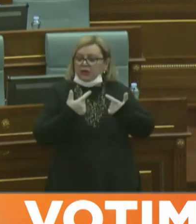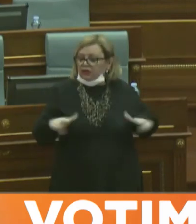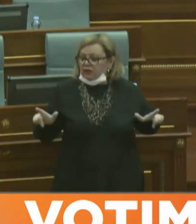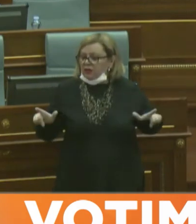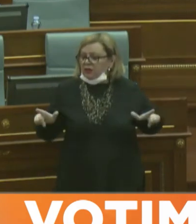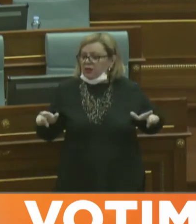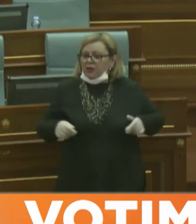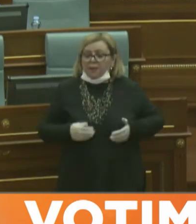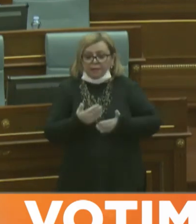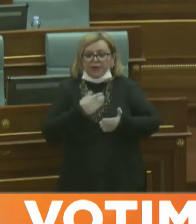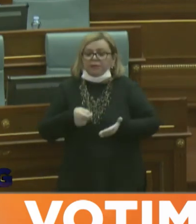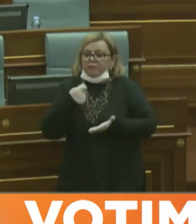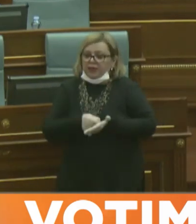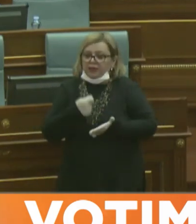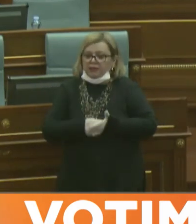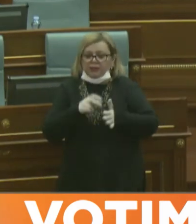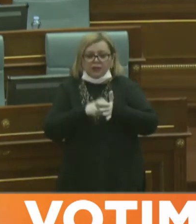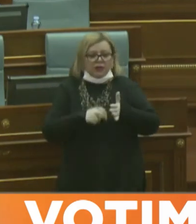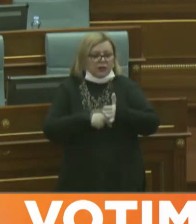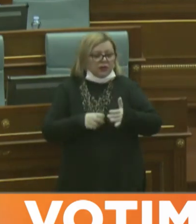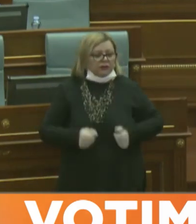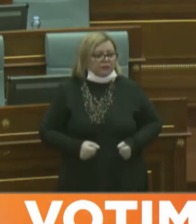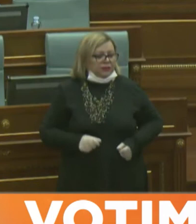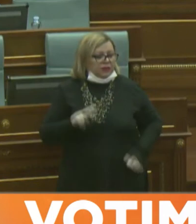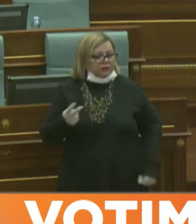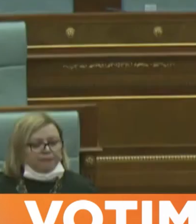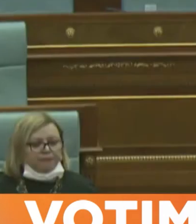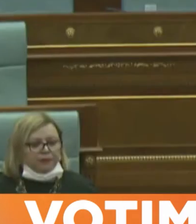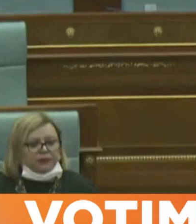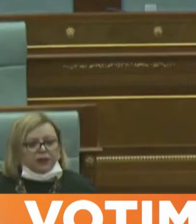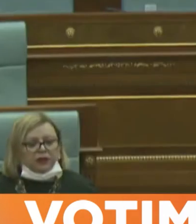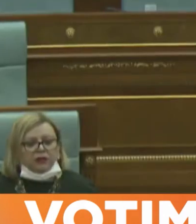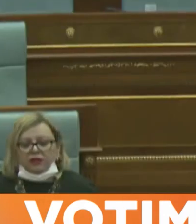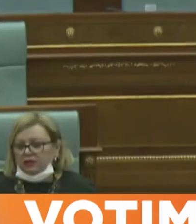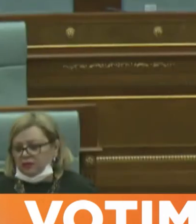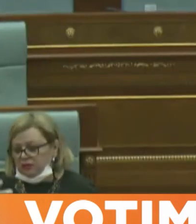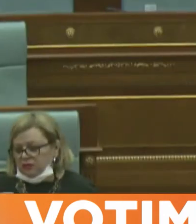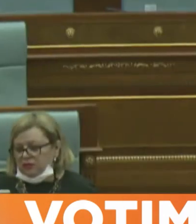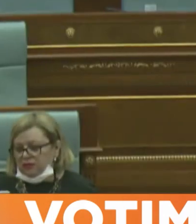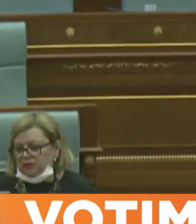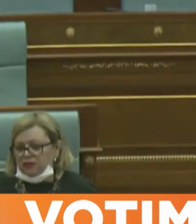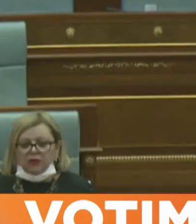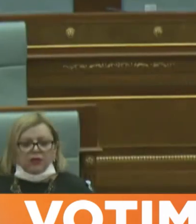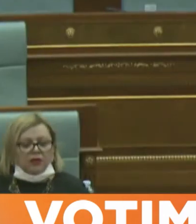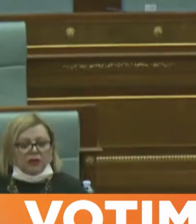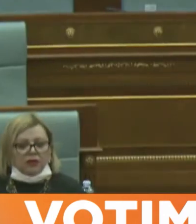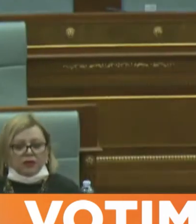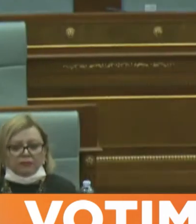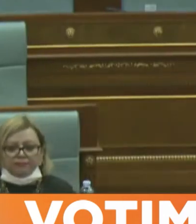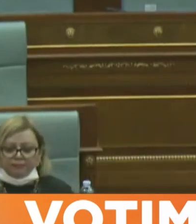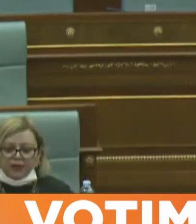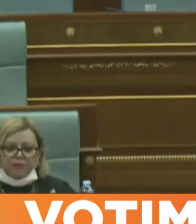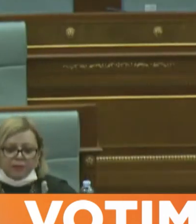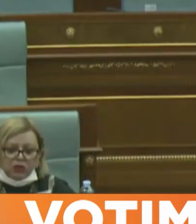për parapagimin e obligimeve tatimore dhe një sër masash të tjera. Nën 3, masat janë masat